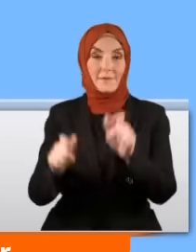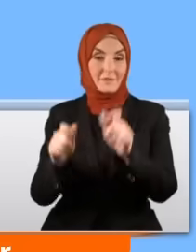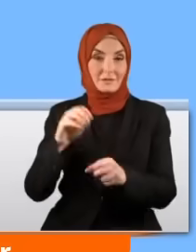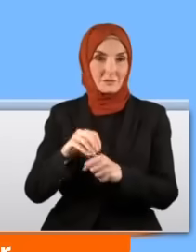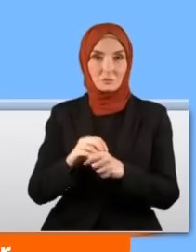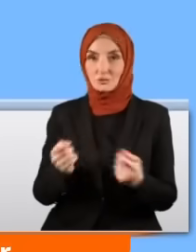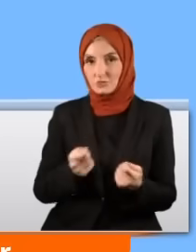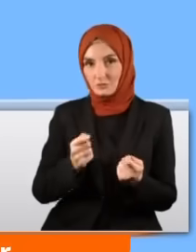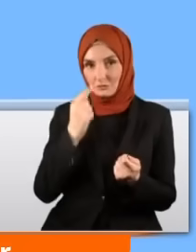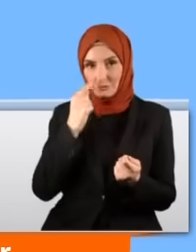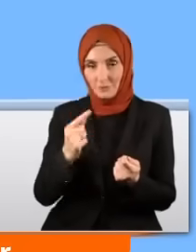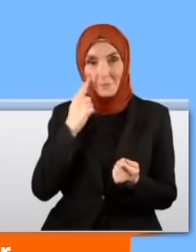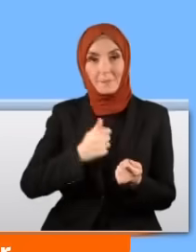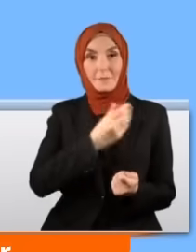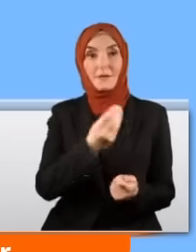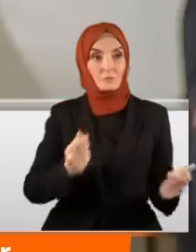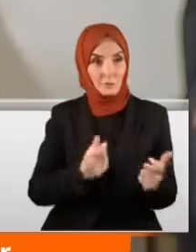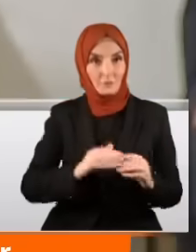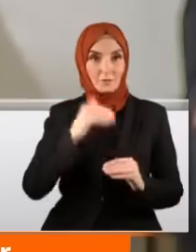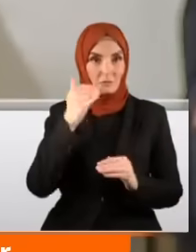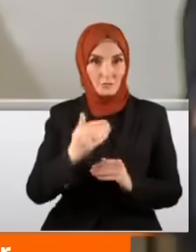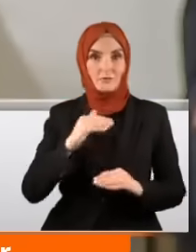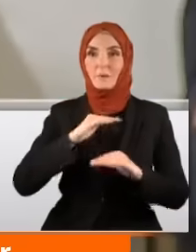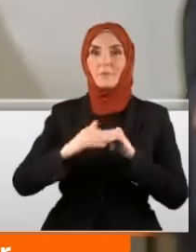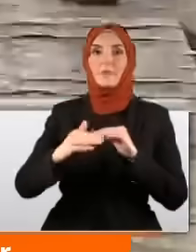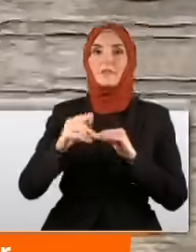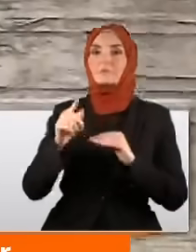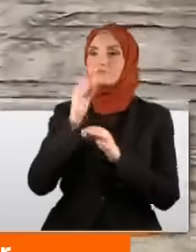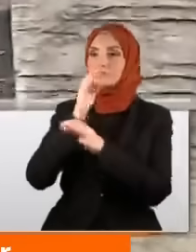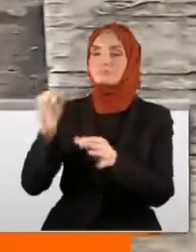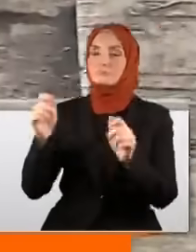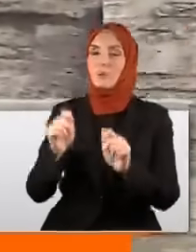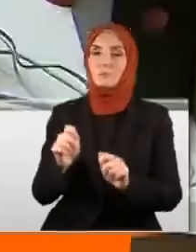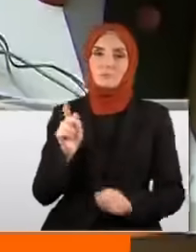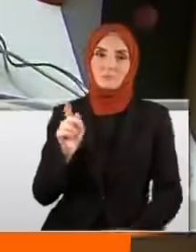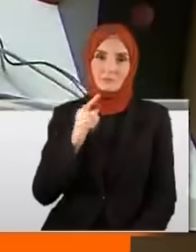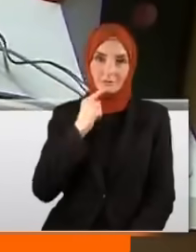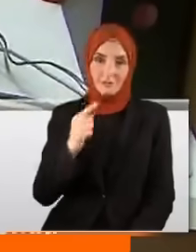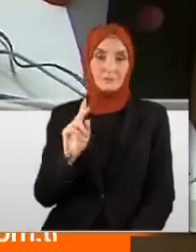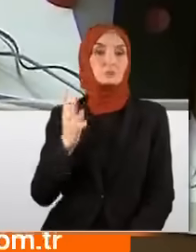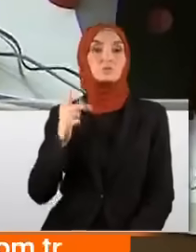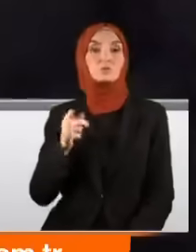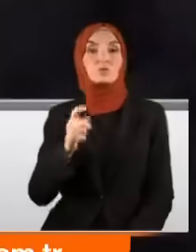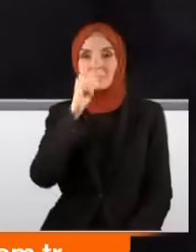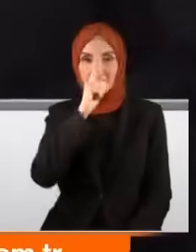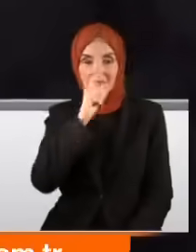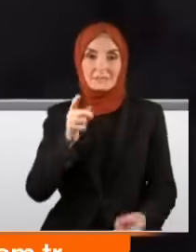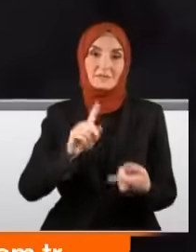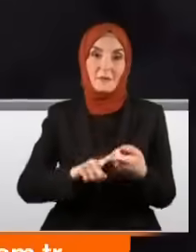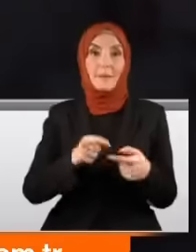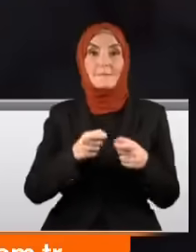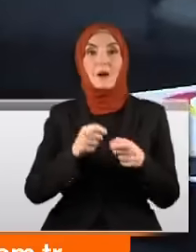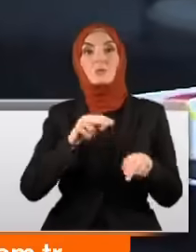kabine toplantısı sonrası milletimizle paylaşacak ifadelerini kullandı müjdenin işçi ve Bağkur emeklilerini de kapsayacağı